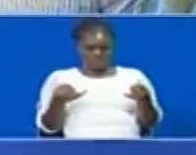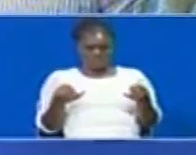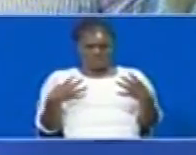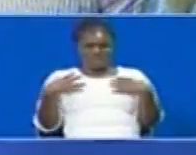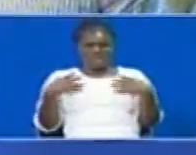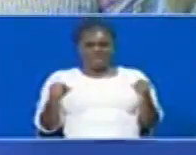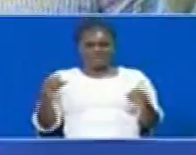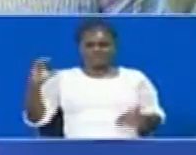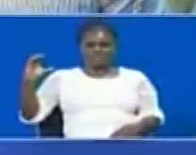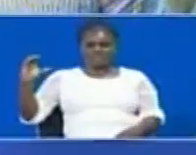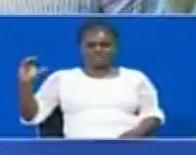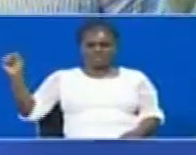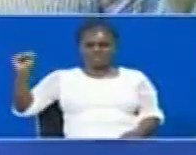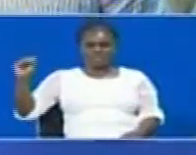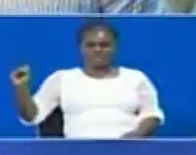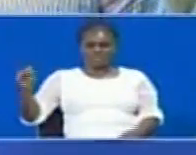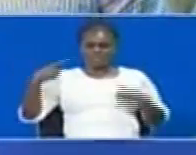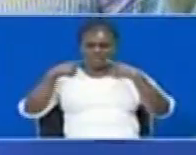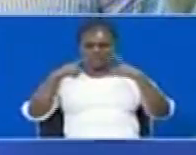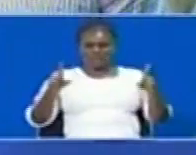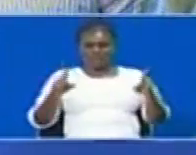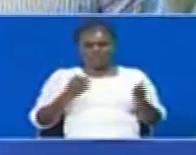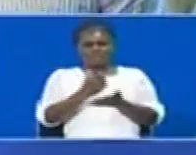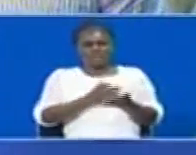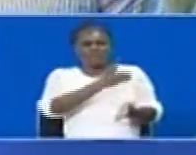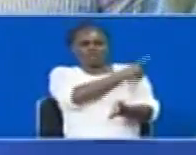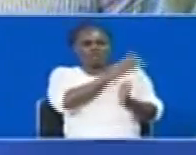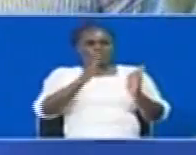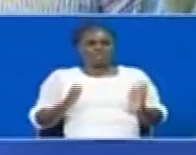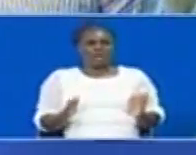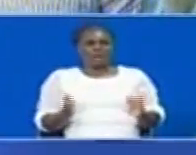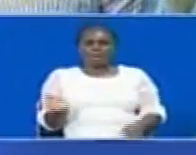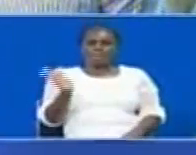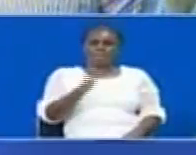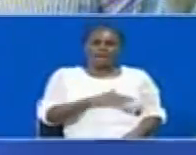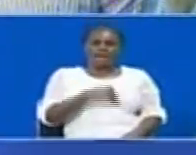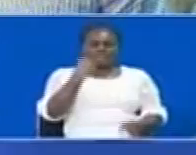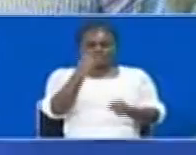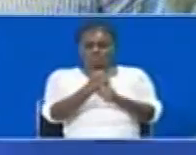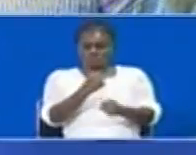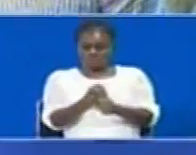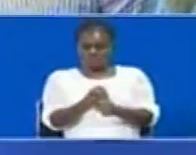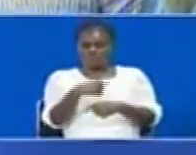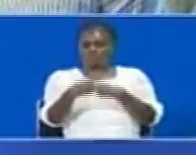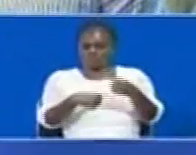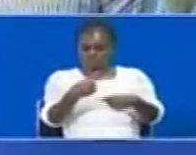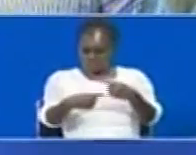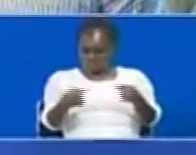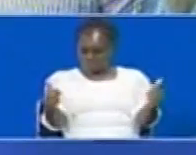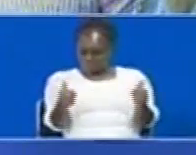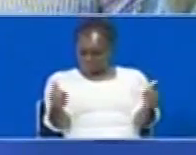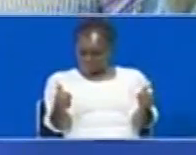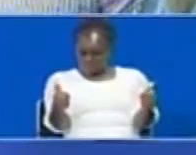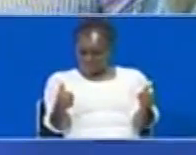afya Cleopa Mailu mapema leo amesema kuwa kuna baadhi ya madaktari ambao wamerejea katika hospitali na wanaendelea na kazi